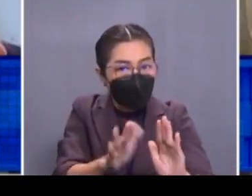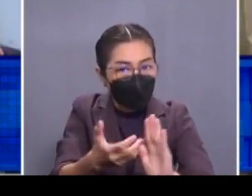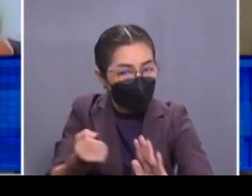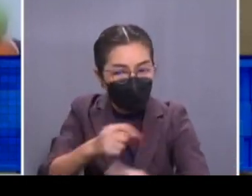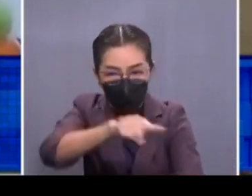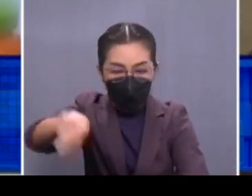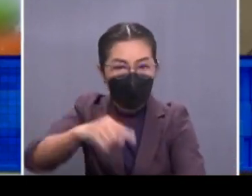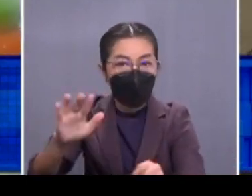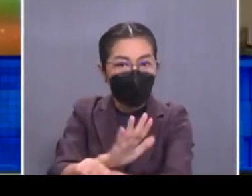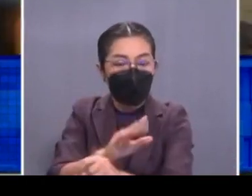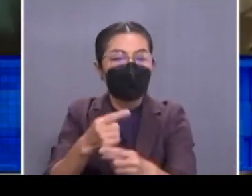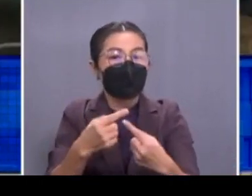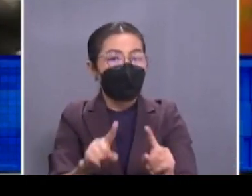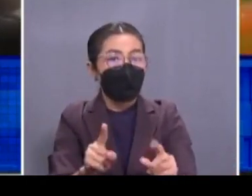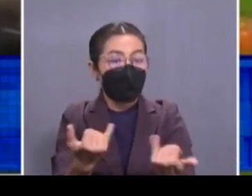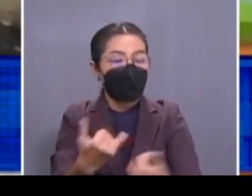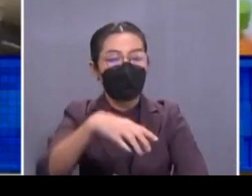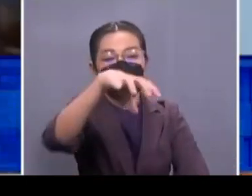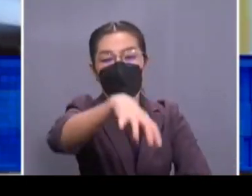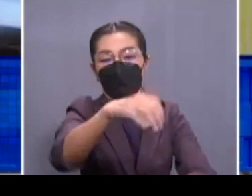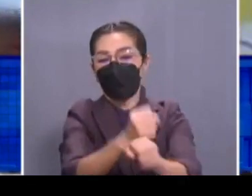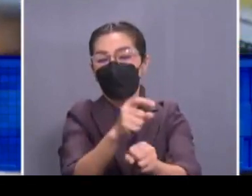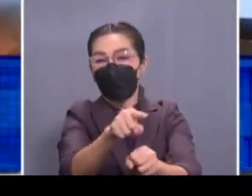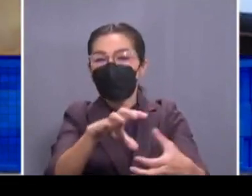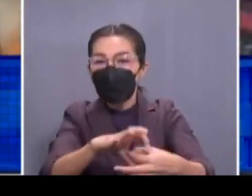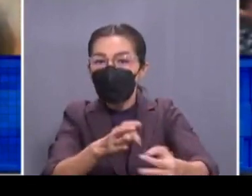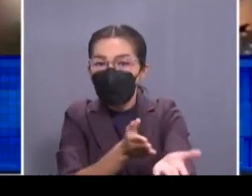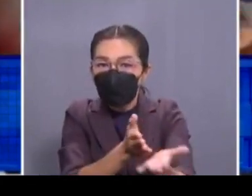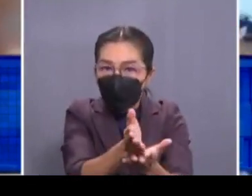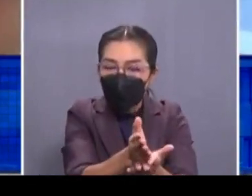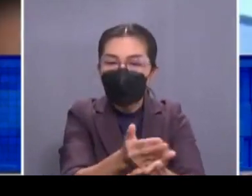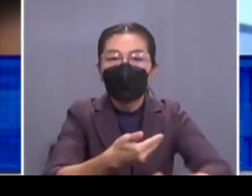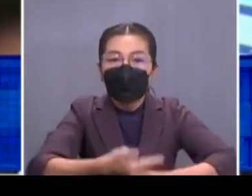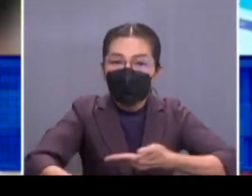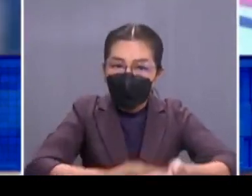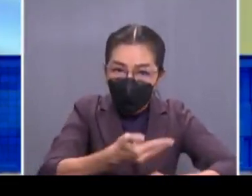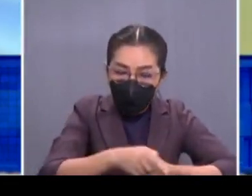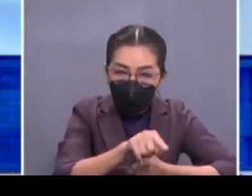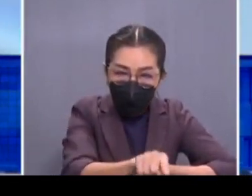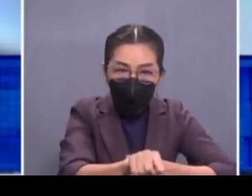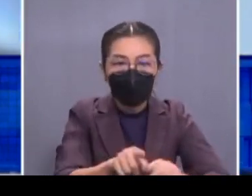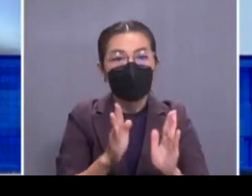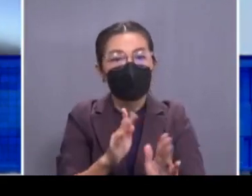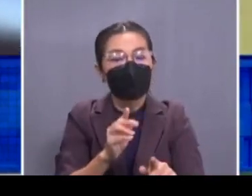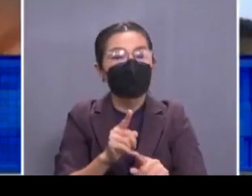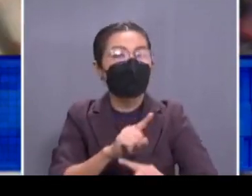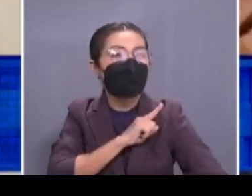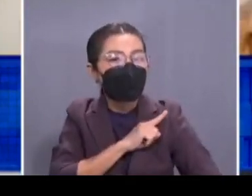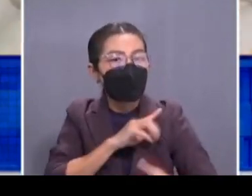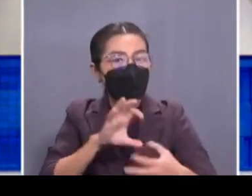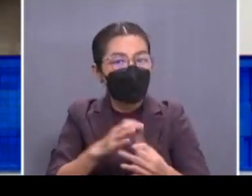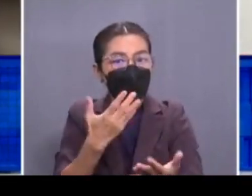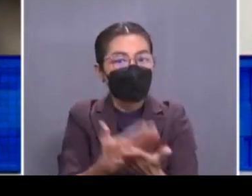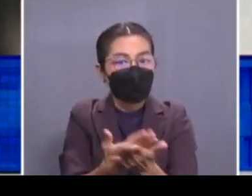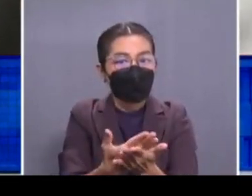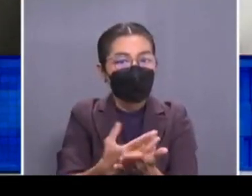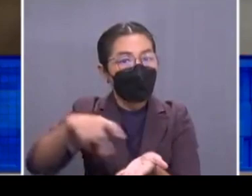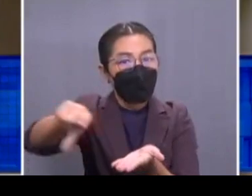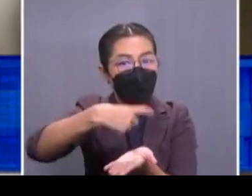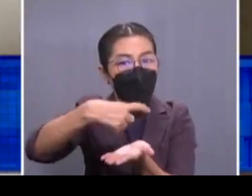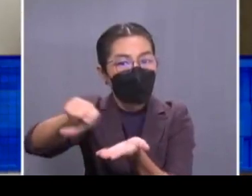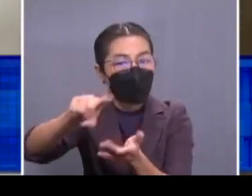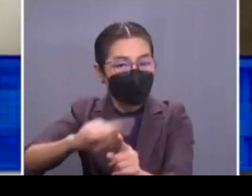ที่ไปตรวจค้นเนี่ยเป็นเป็นสำนักงานพวกการตลาดพวก Adminเป็นจุดรับโอนเงินต่างๆค่ะแล้วก็ไปจับกุม